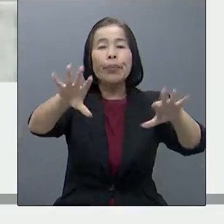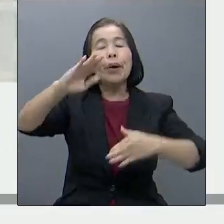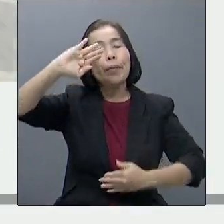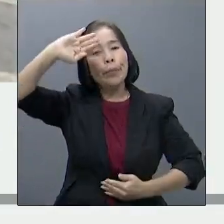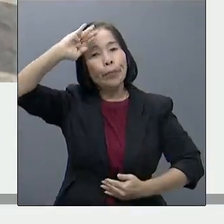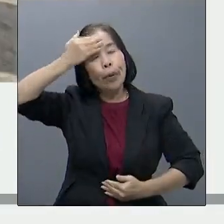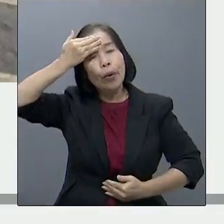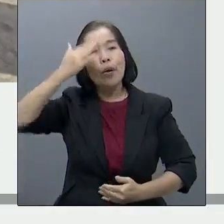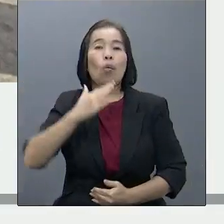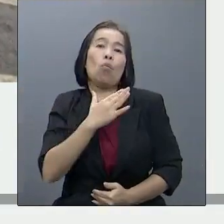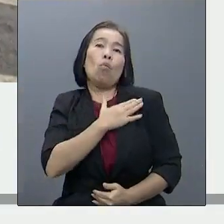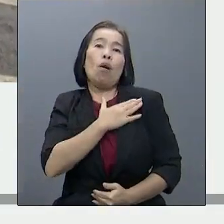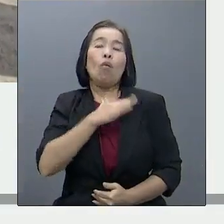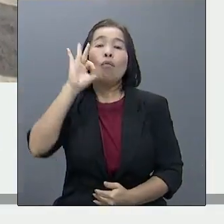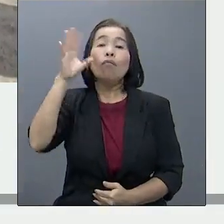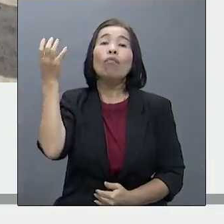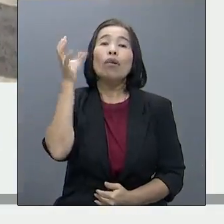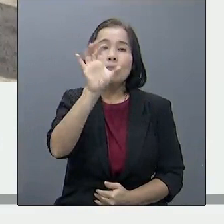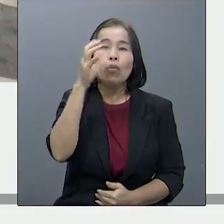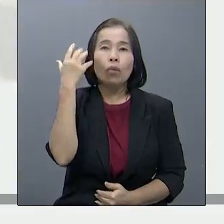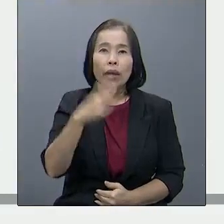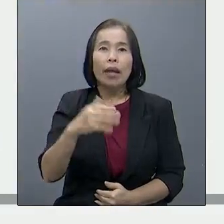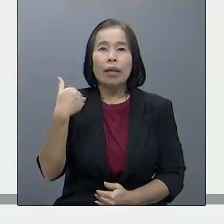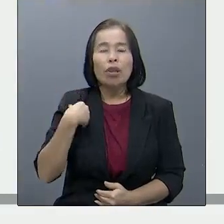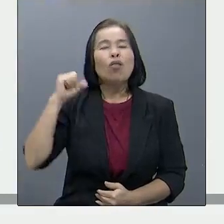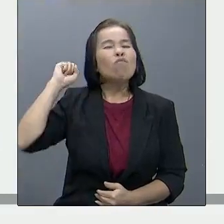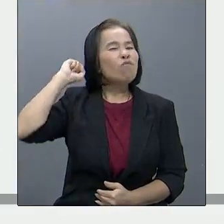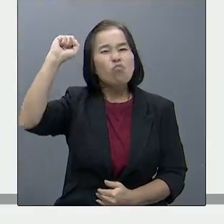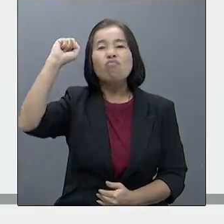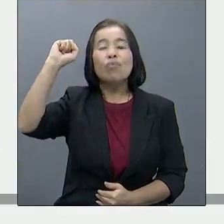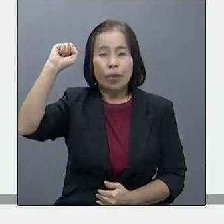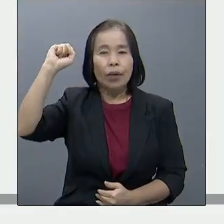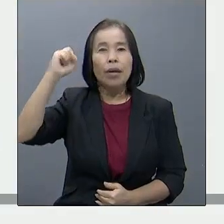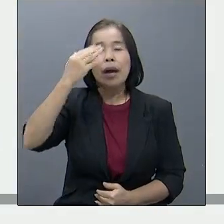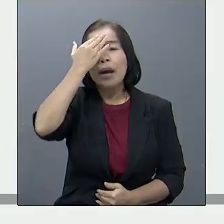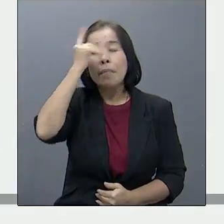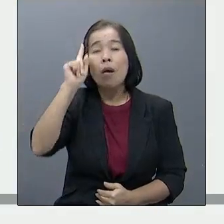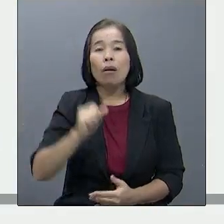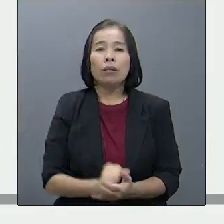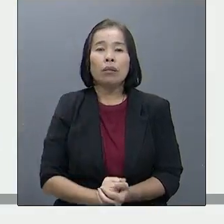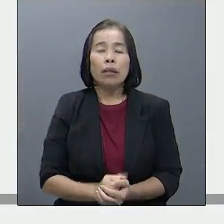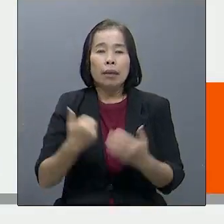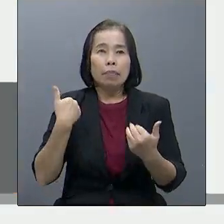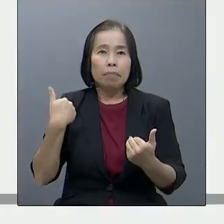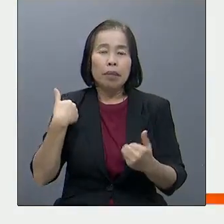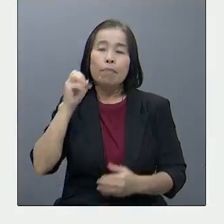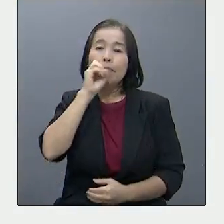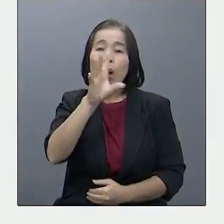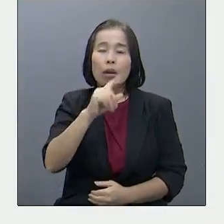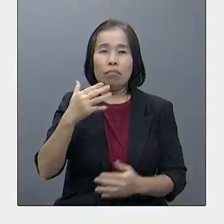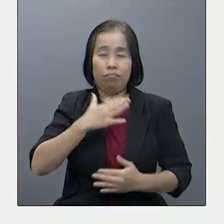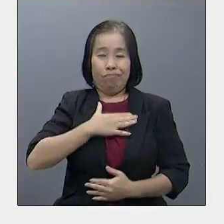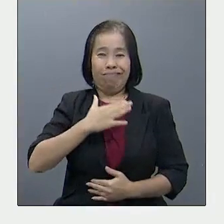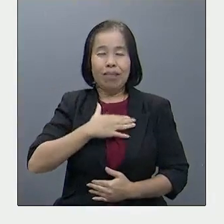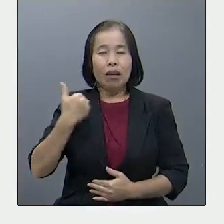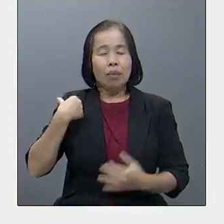ทางเพจ Facebook ส่นตัว และทั้งสื่อสู้ดีวะหลังจากที่ลาสุ มีการอัพเดตวาคุหมอนุ่มอ